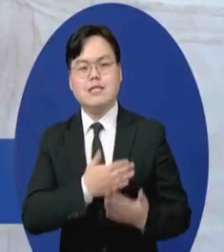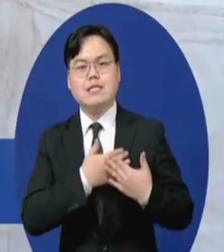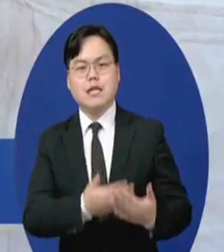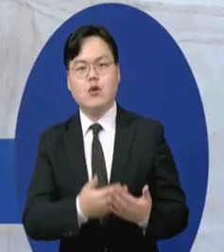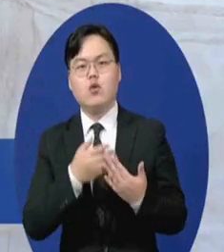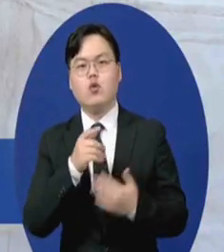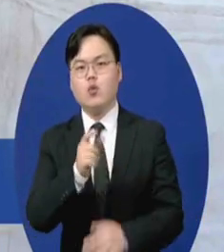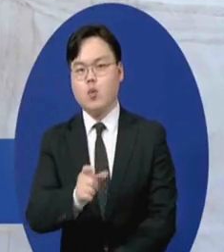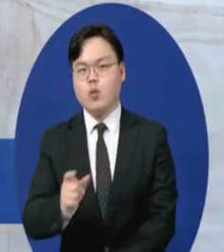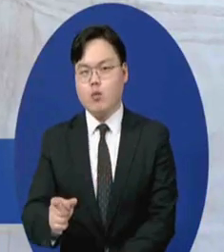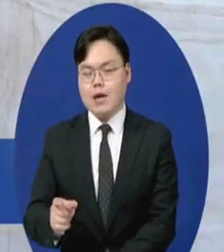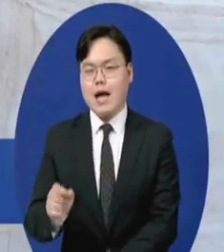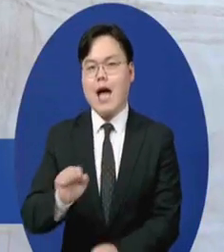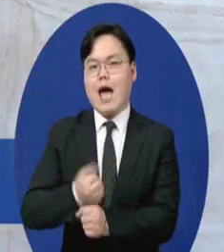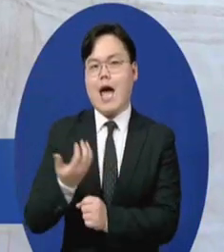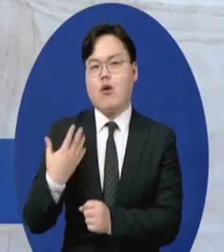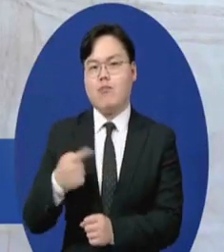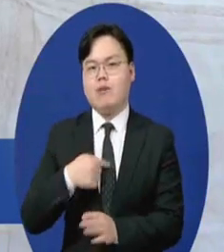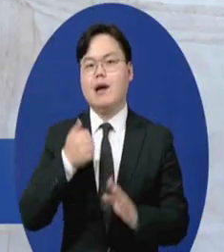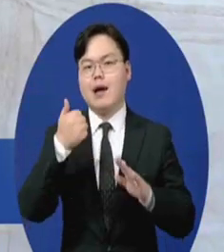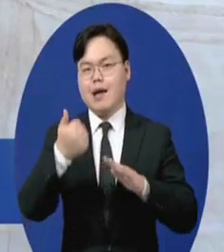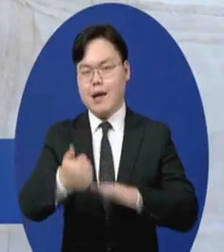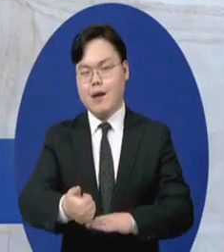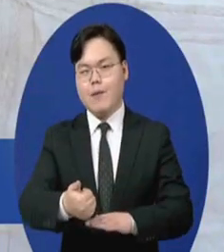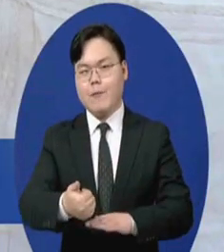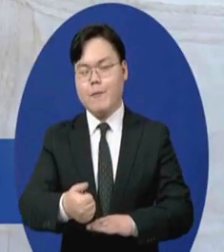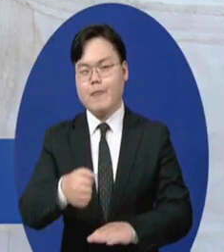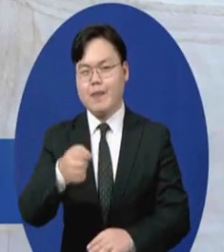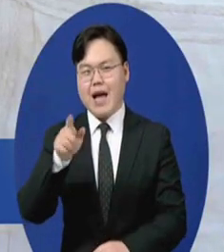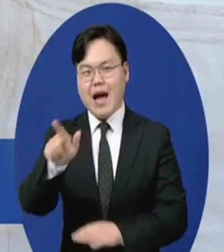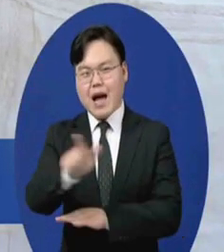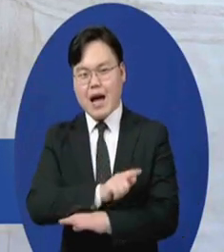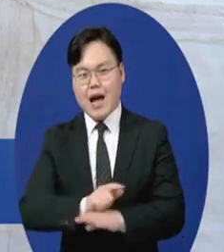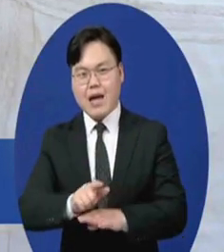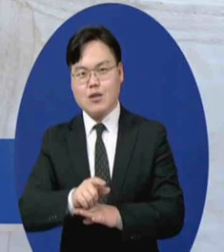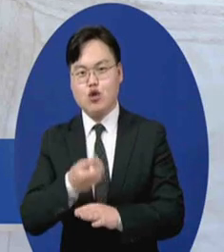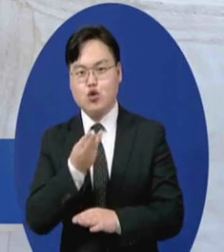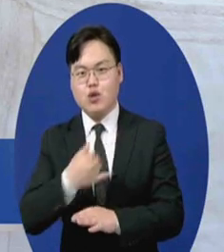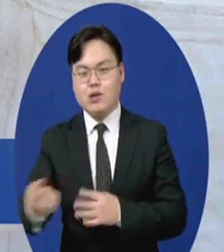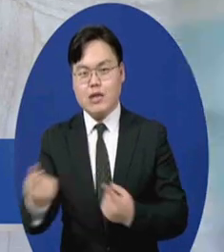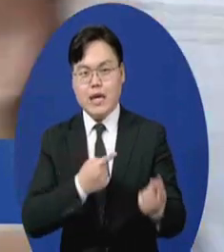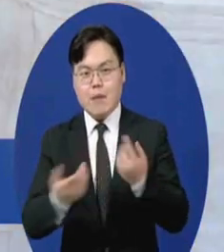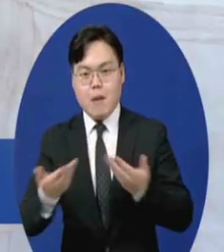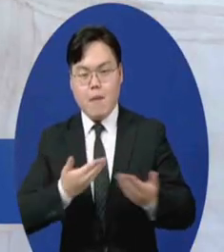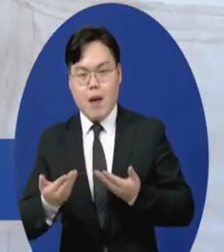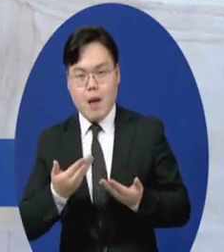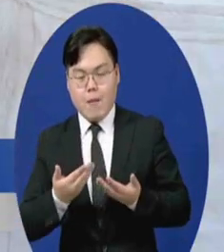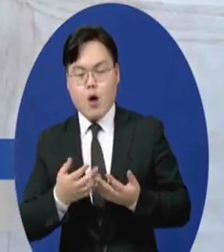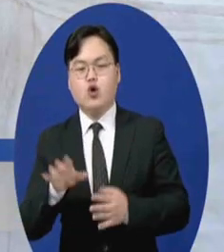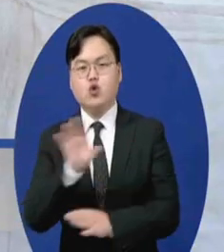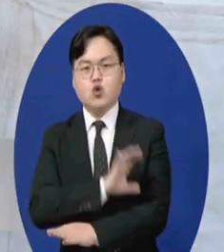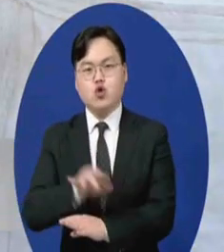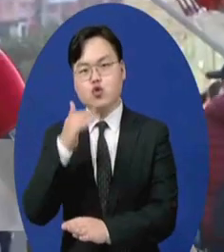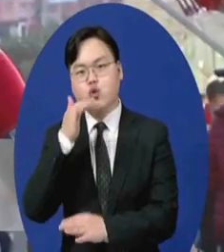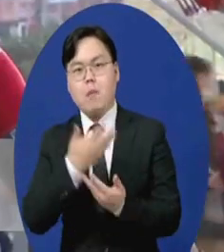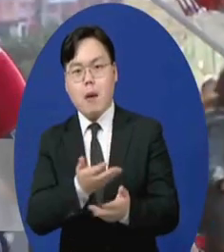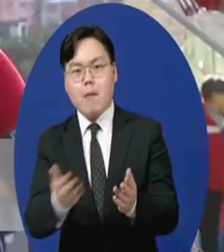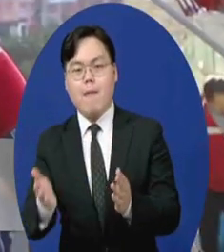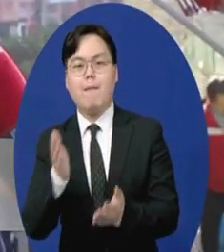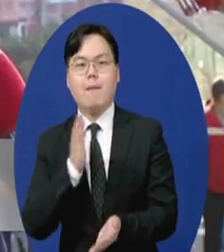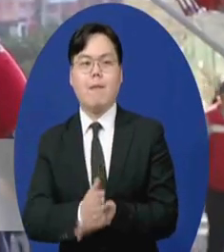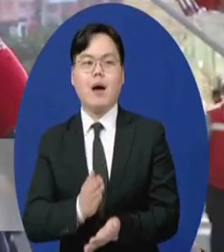нэг гэдэг хүмүүс байгаа. Тэр хүмүүсээ хариуцж ажиллаж байгаа. Тэгээ бас нэг талаар ингээд газар дээр нь ангилаа нөгөө талаар ирсэн хүмүүстээ сургалт зөвлөгөө өгөө явж